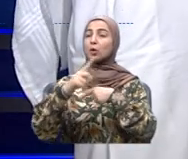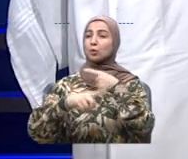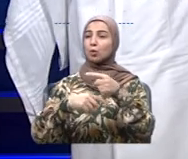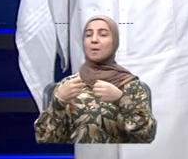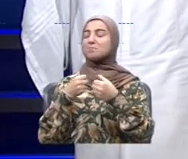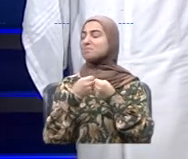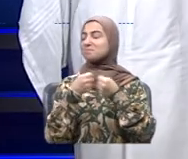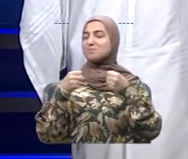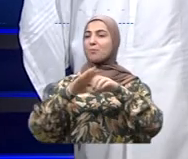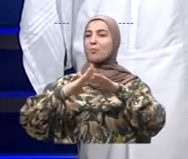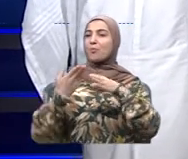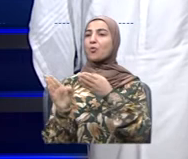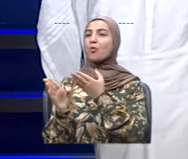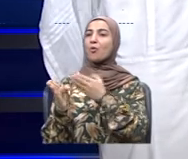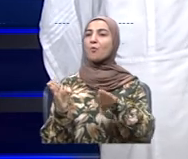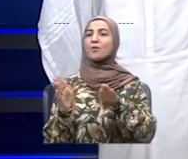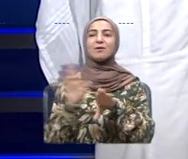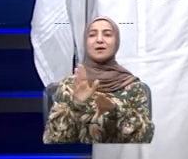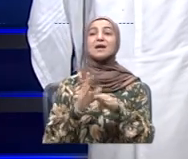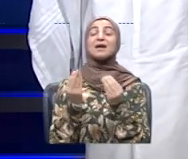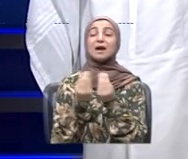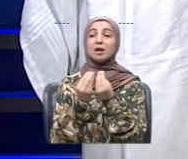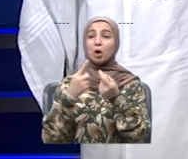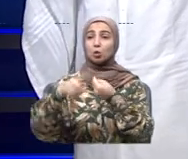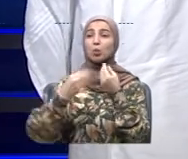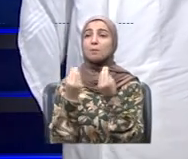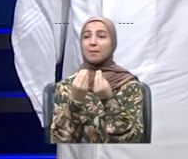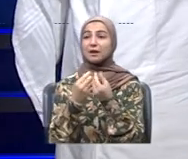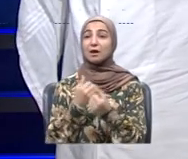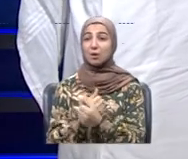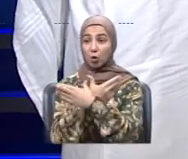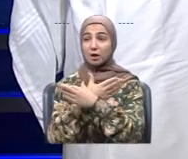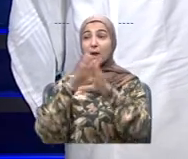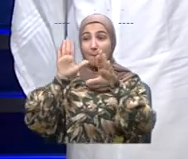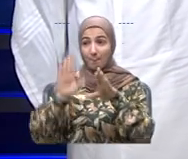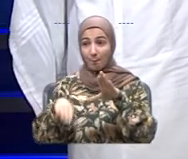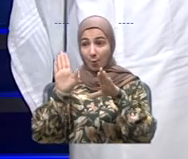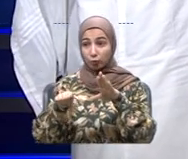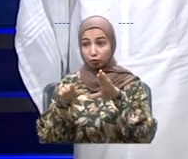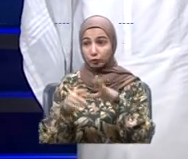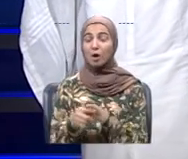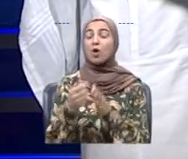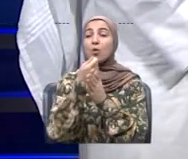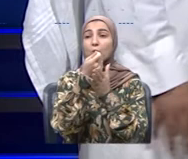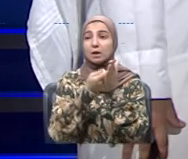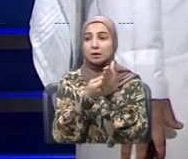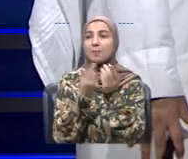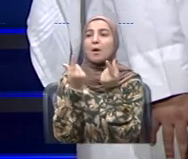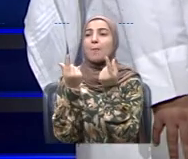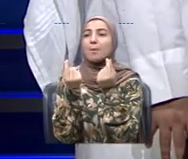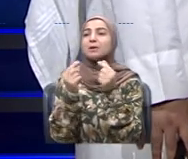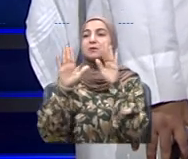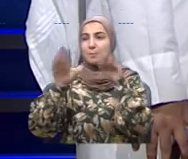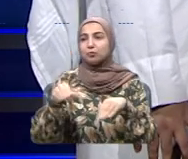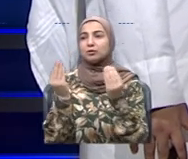مجال لفصلهما والاستغناء عنهما، إذ حرية الكاتب فيما يكتب تؤدي إلى